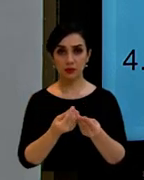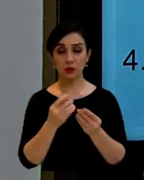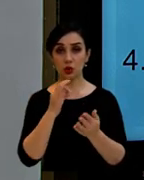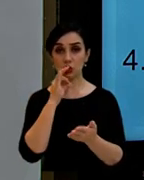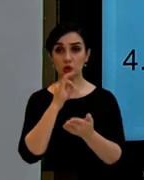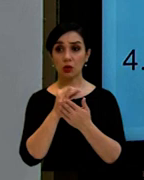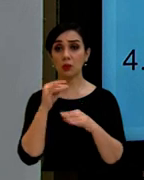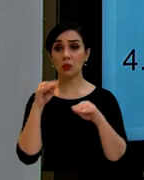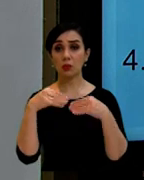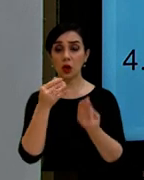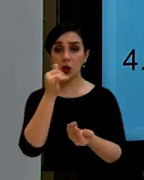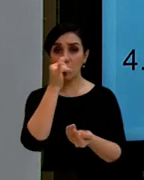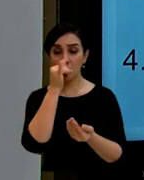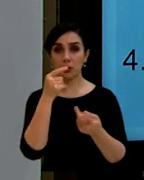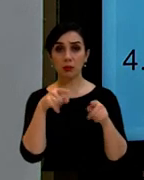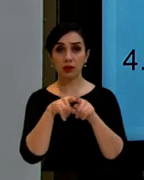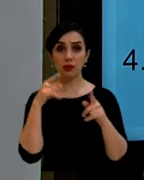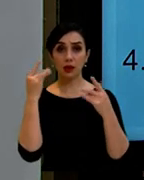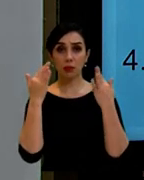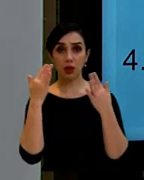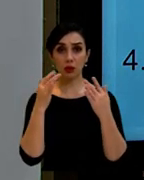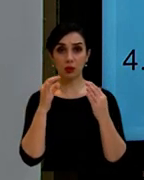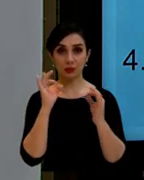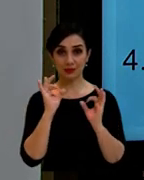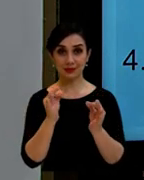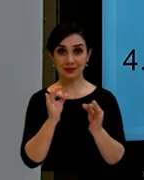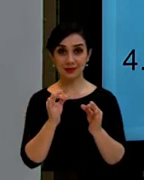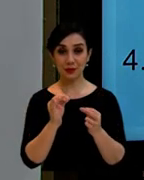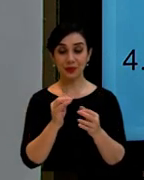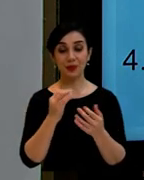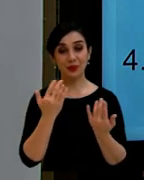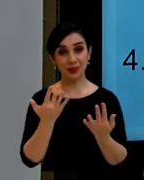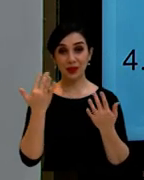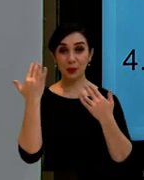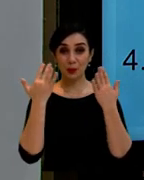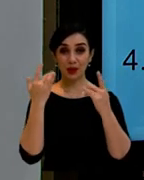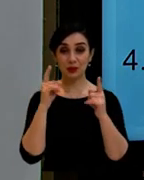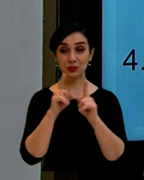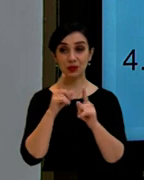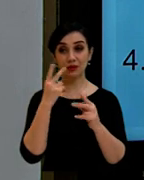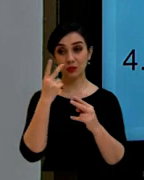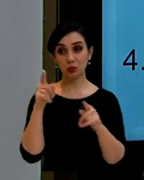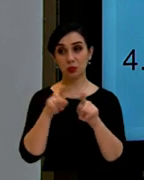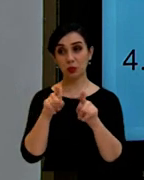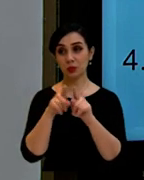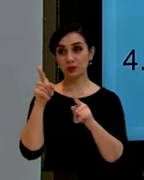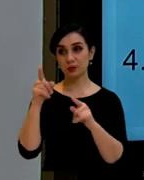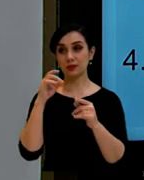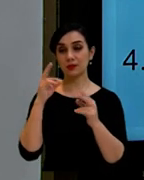Javob bera olmayman degan ma'noda. Shaklan tasdiq gaplar, mazmunan inkor gaplar.